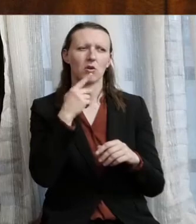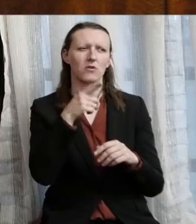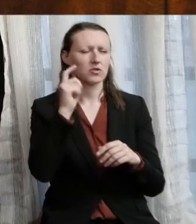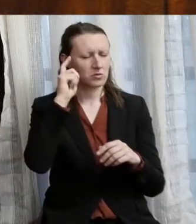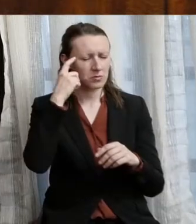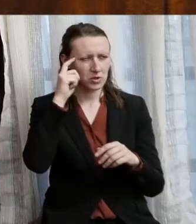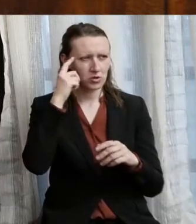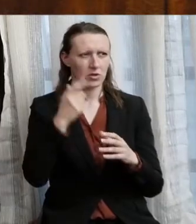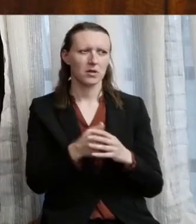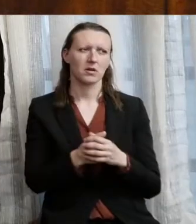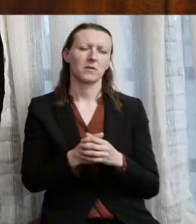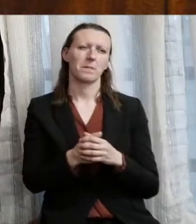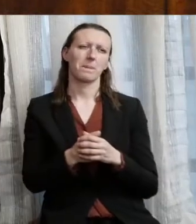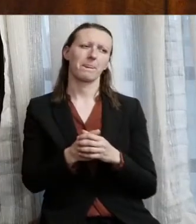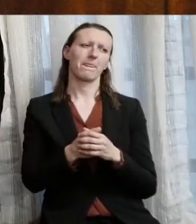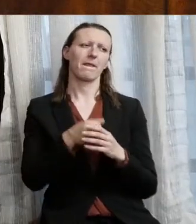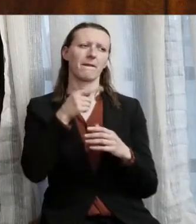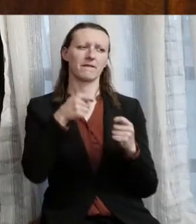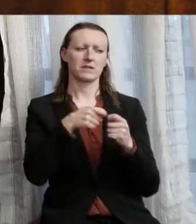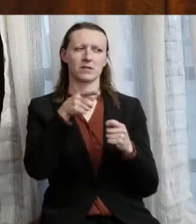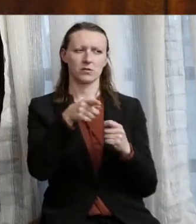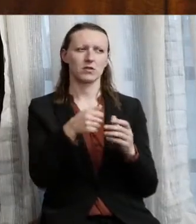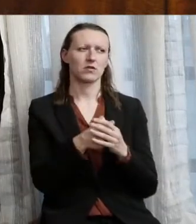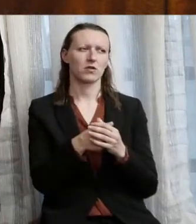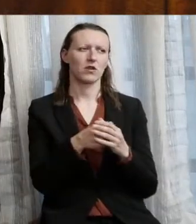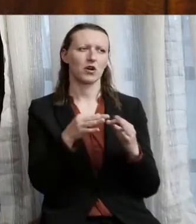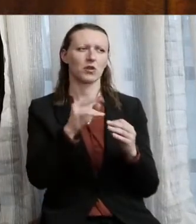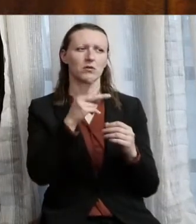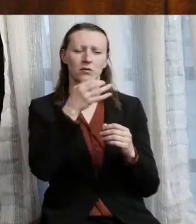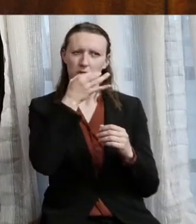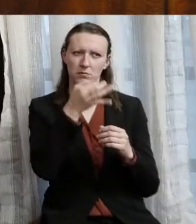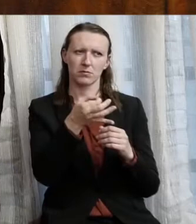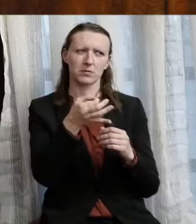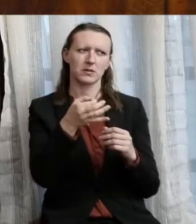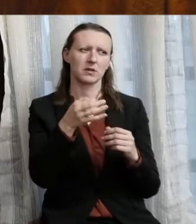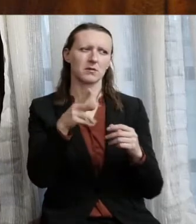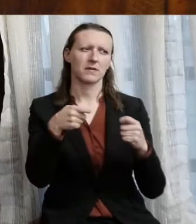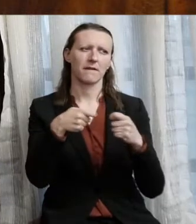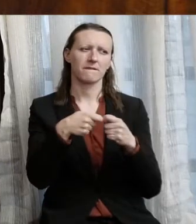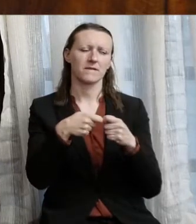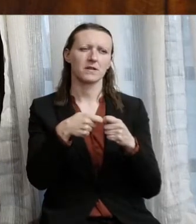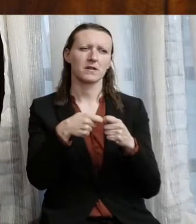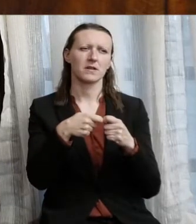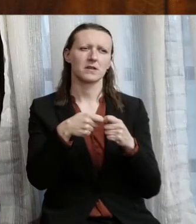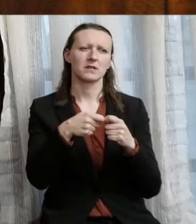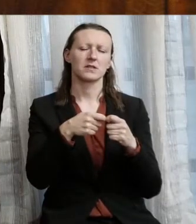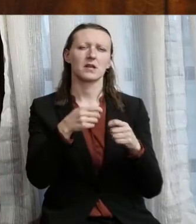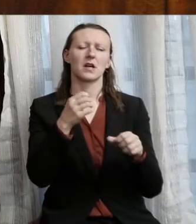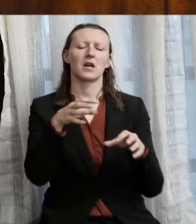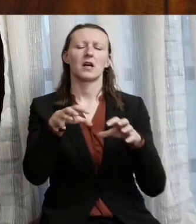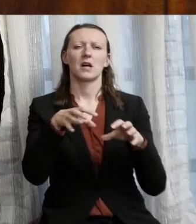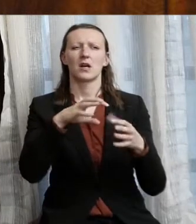vaš stav na tu temu. A drugo pitanje odnosi se na radnu